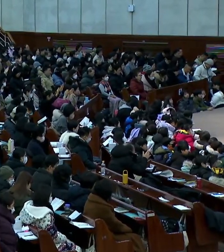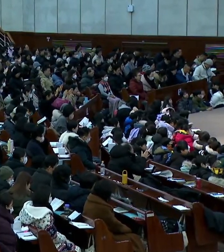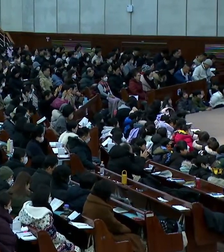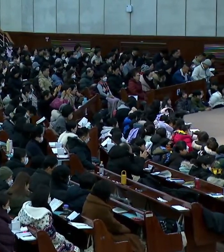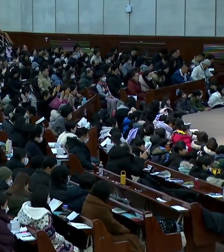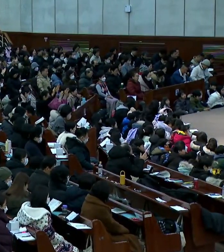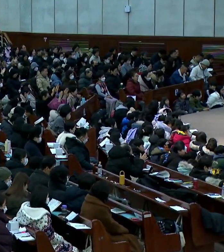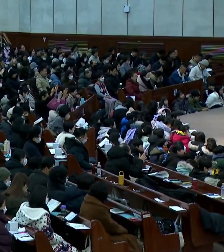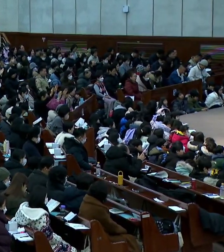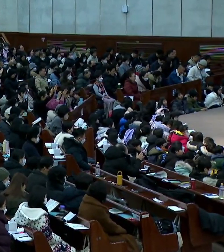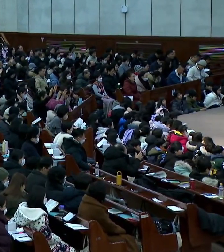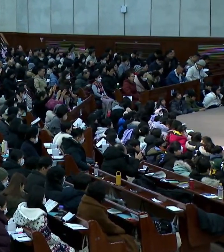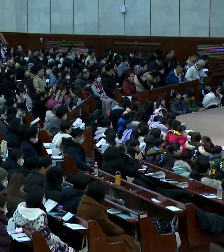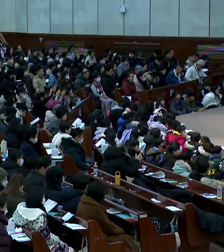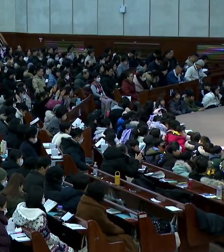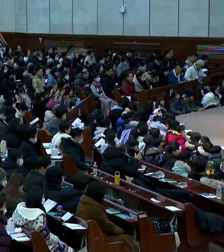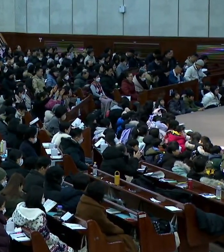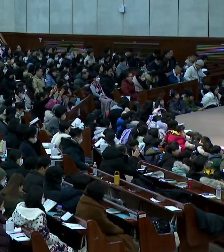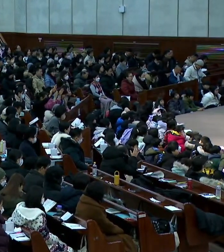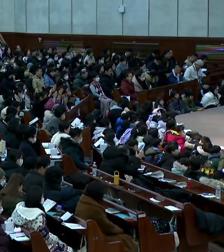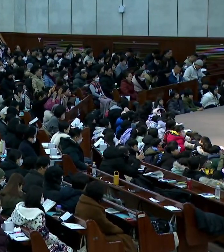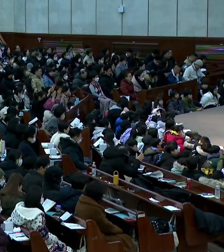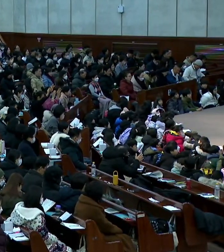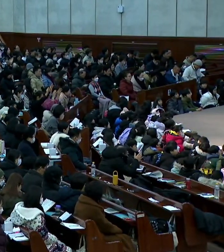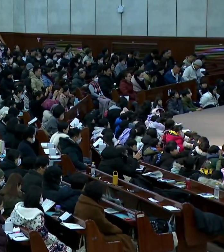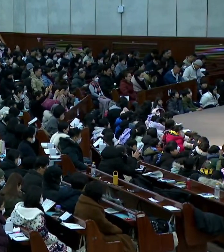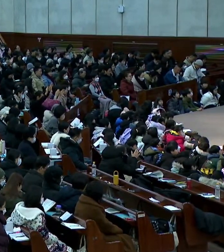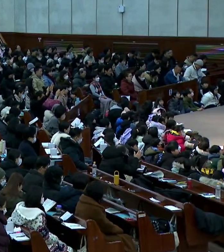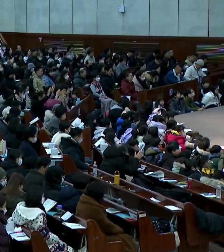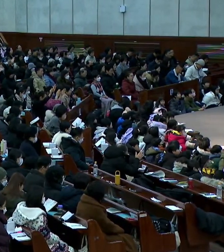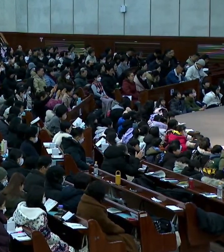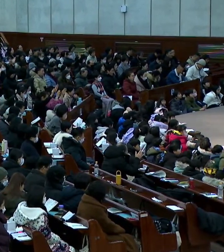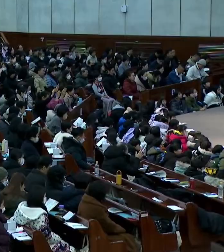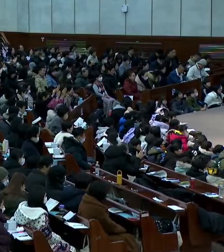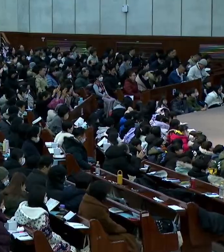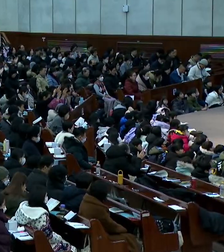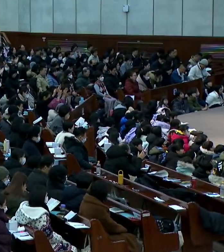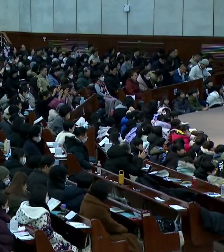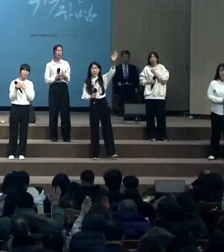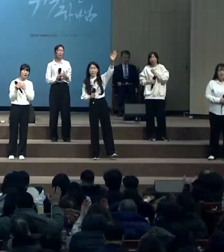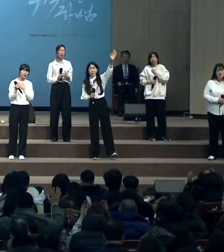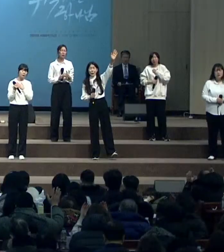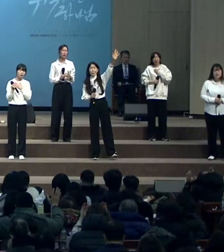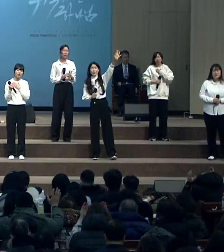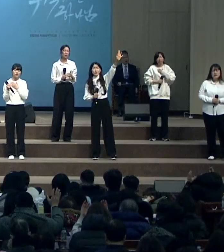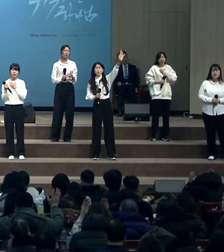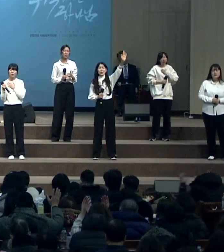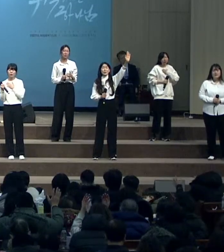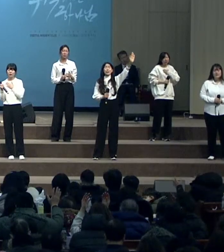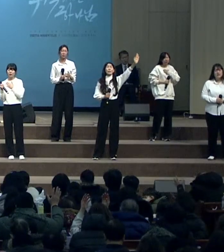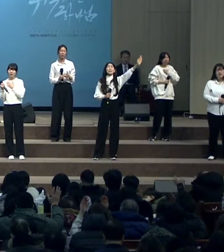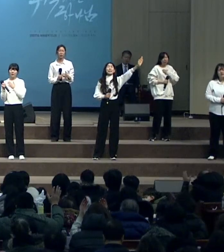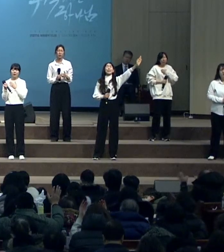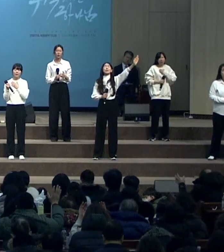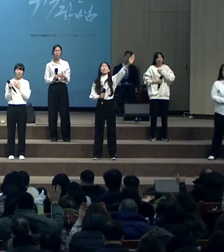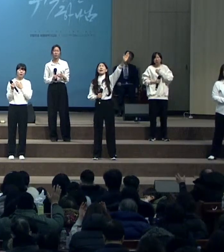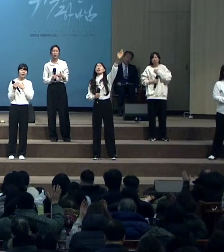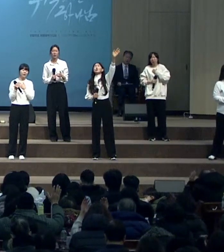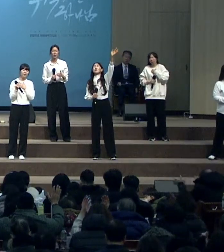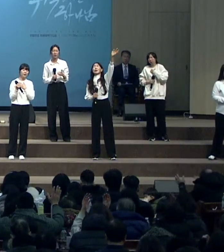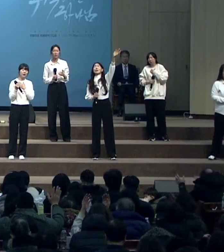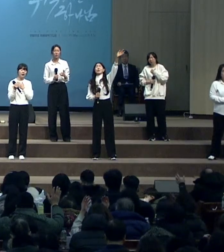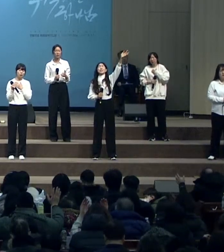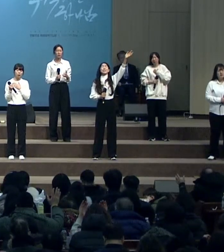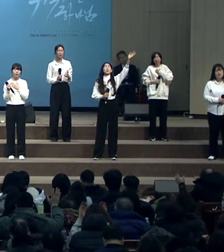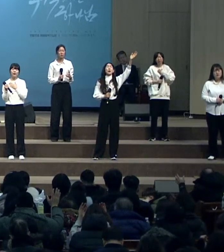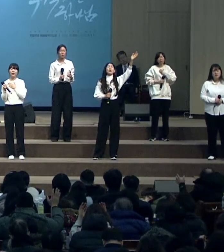백성들 하나님이 한 사람 한 사람의 기도의 제목들을 기억하여 주시고 하나님의 가장 선한 방향으로 이끌어 주시기를